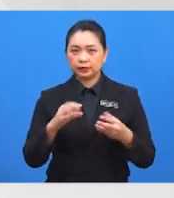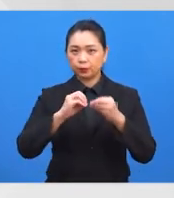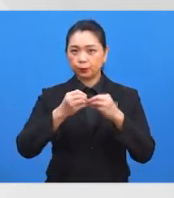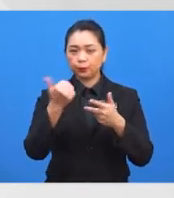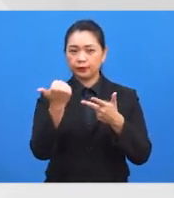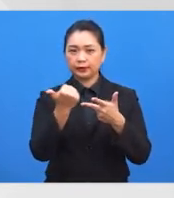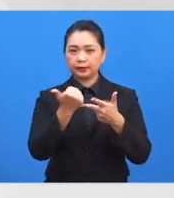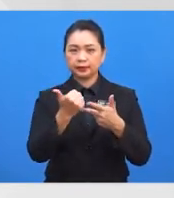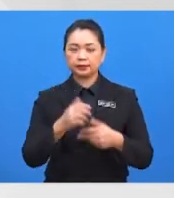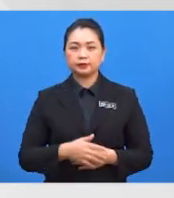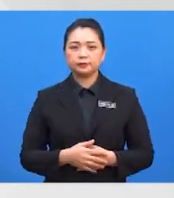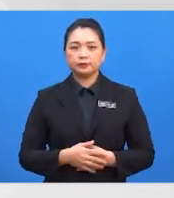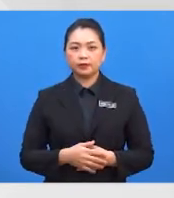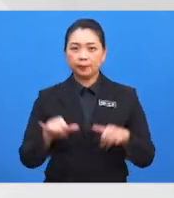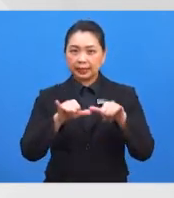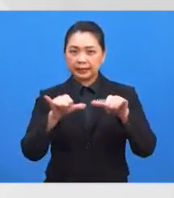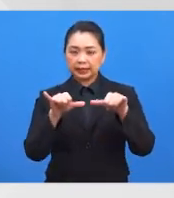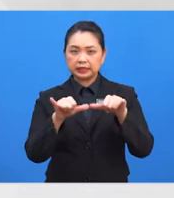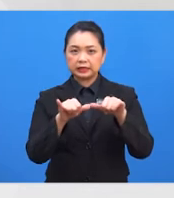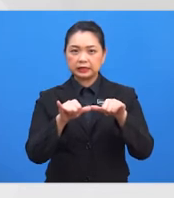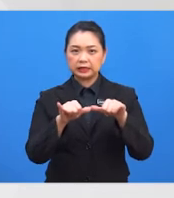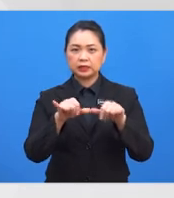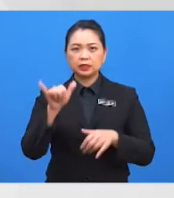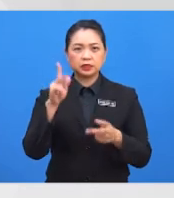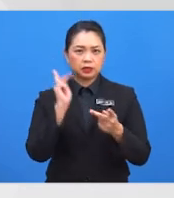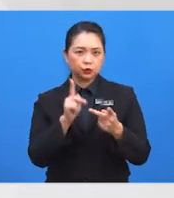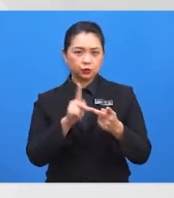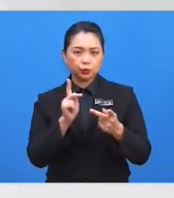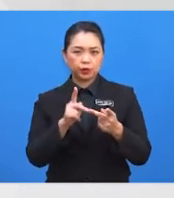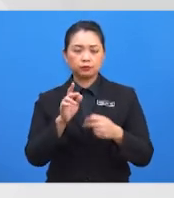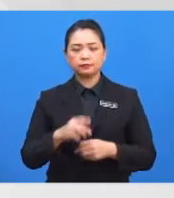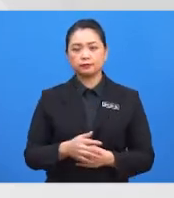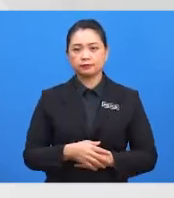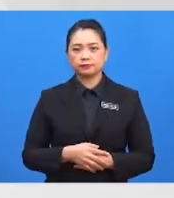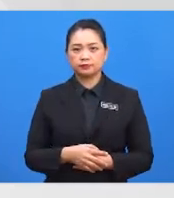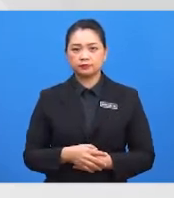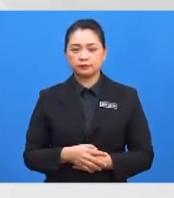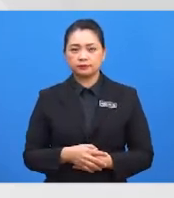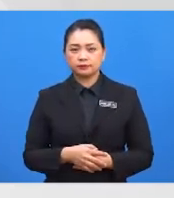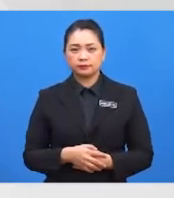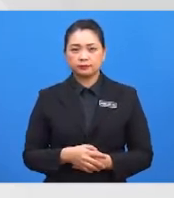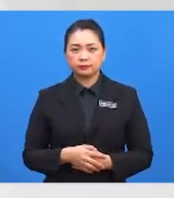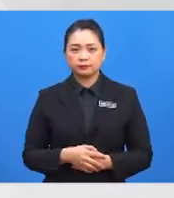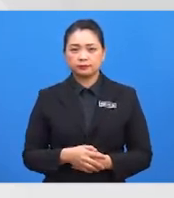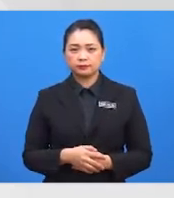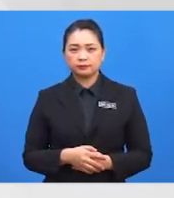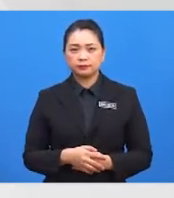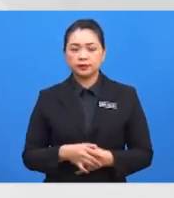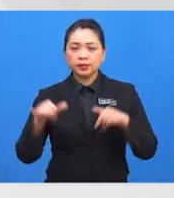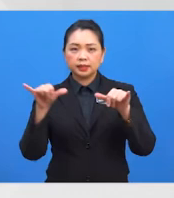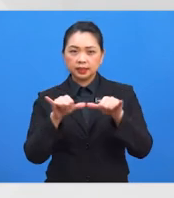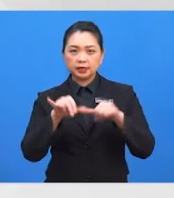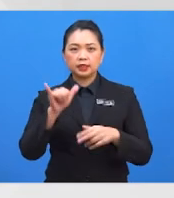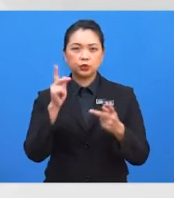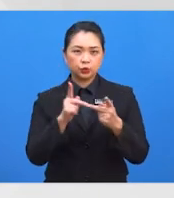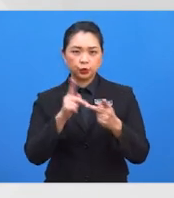ketiga, berapakah saiz bleed yang sesuai digunakan dalam penghasilan sebuah karya? Saiz